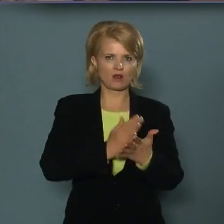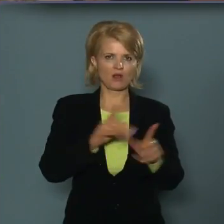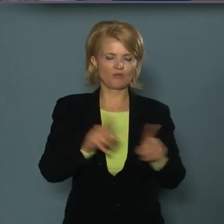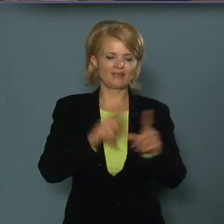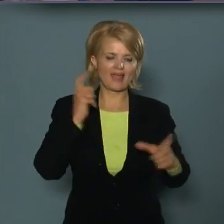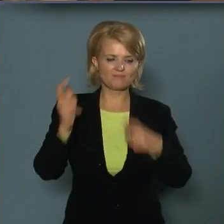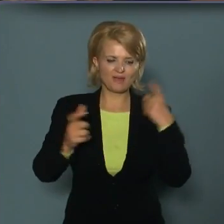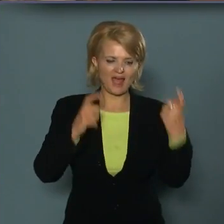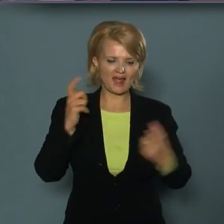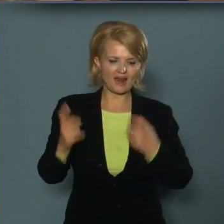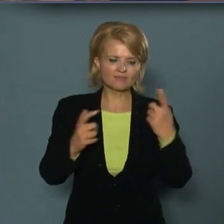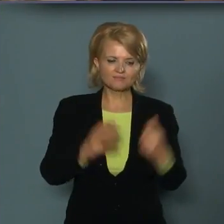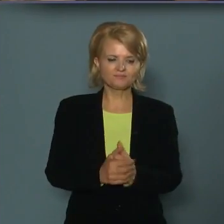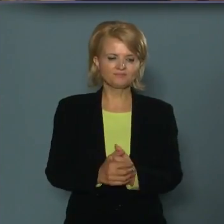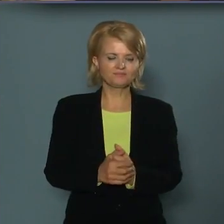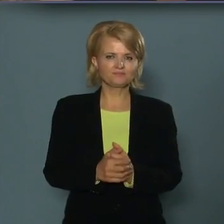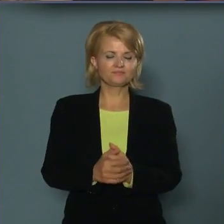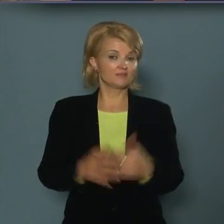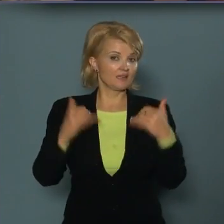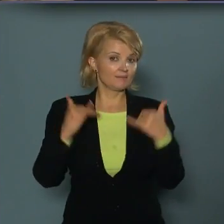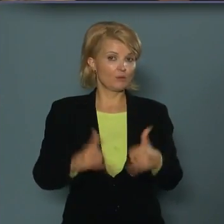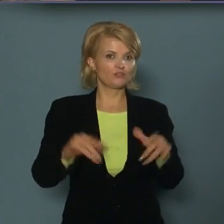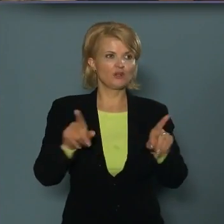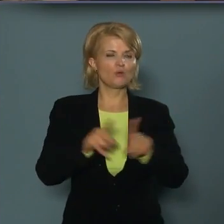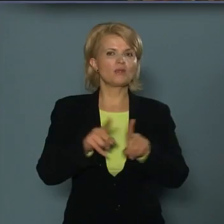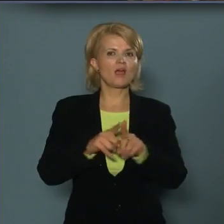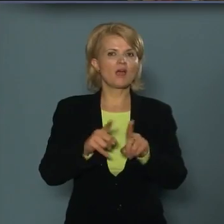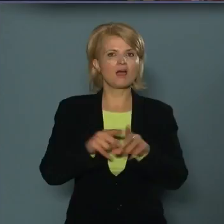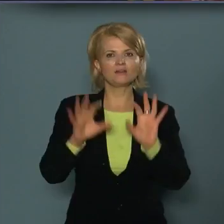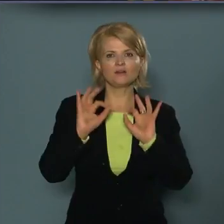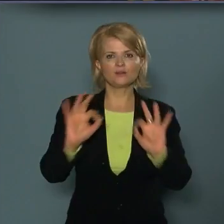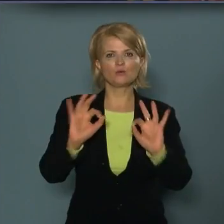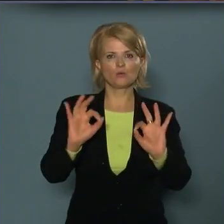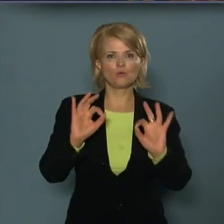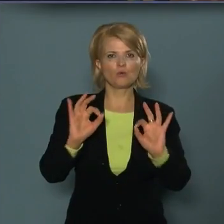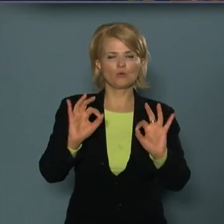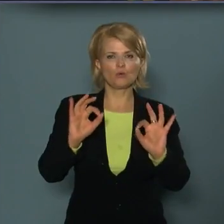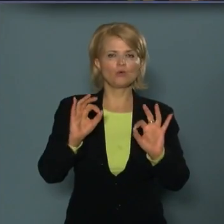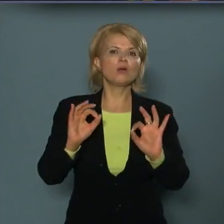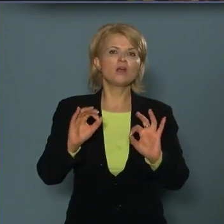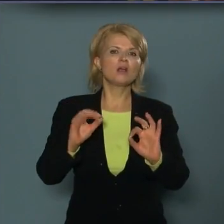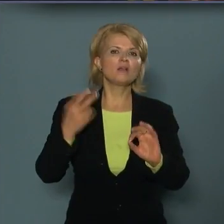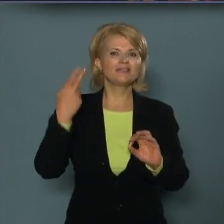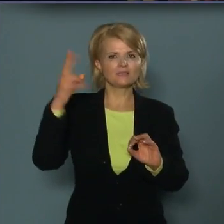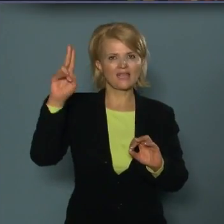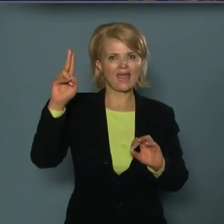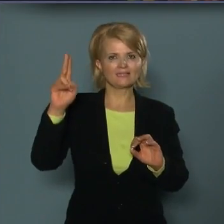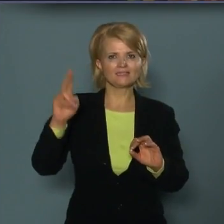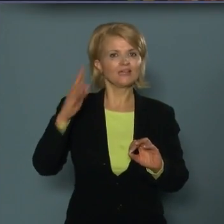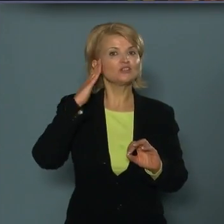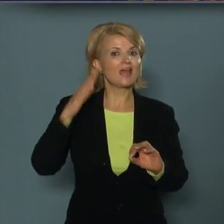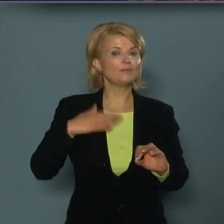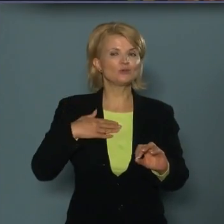ilyen bált szervezünk, és most már olyan jó a visszhangja, hogy nem is tudtunk